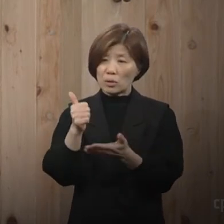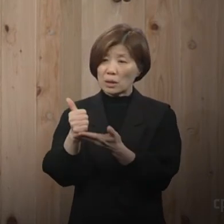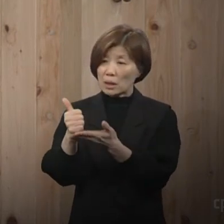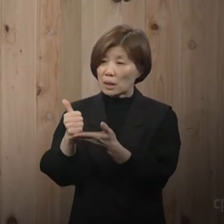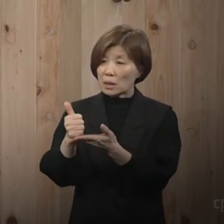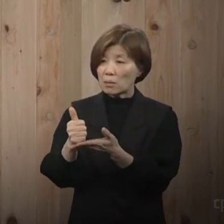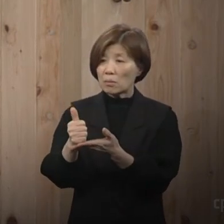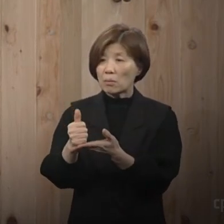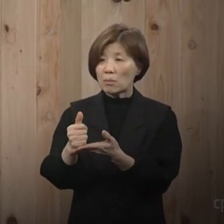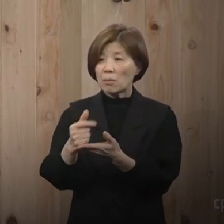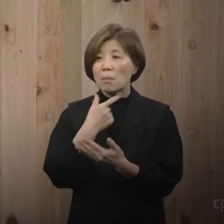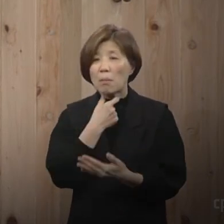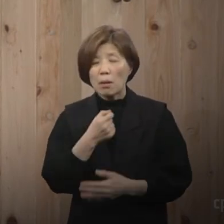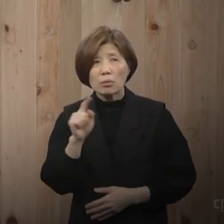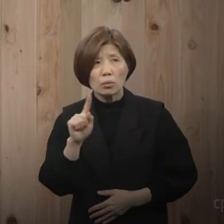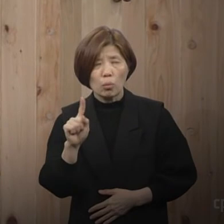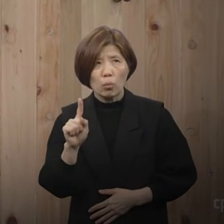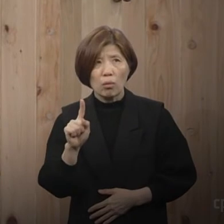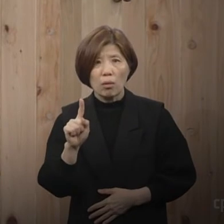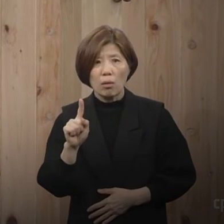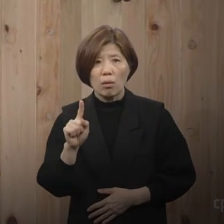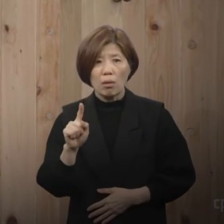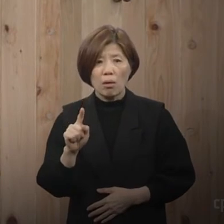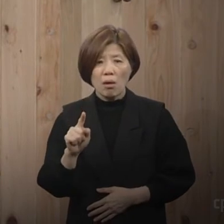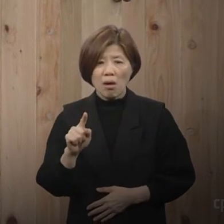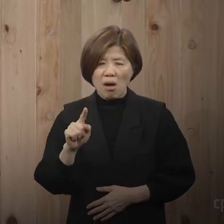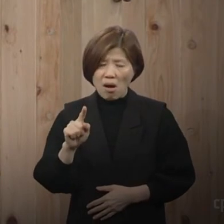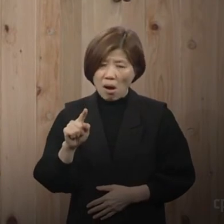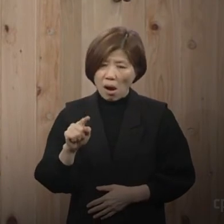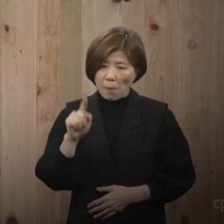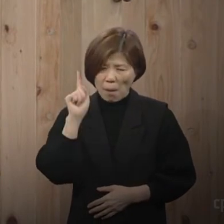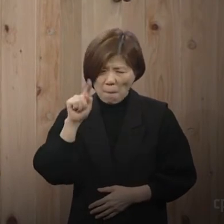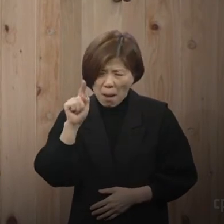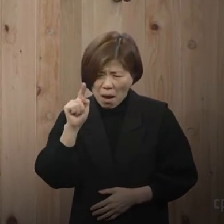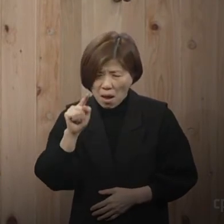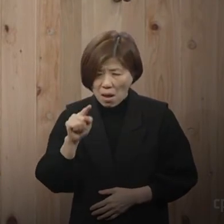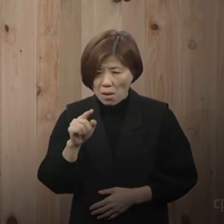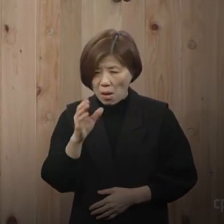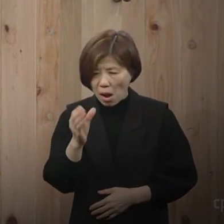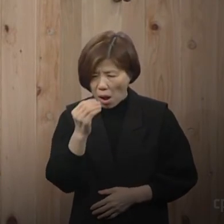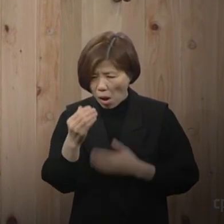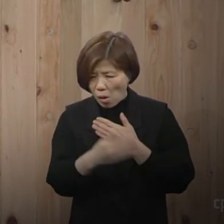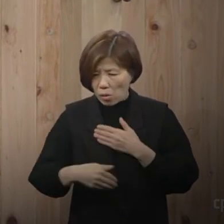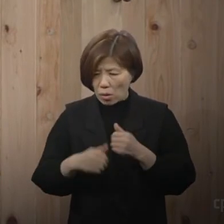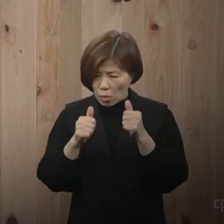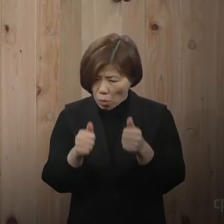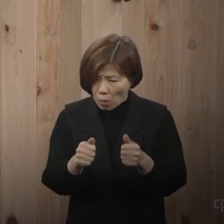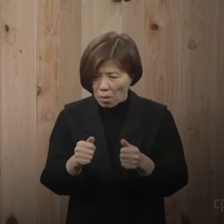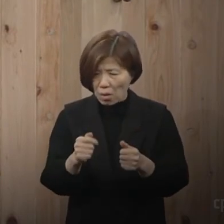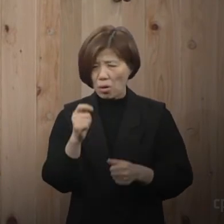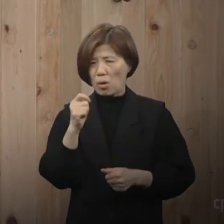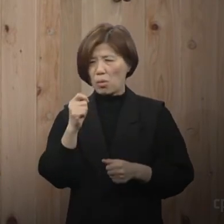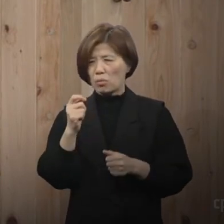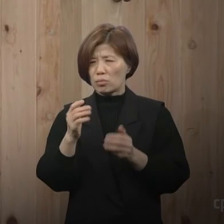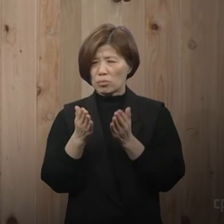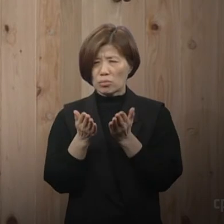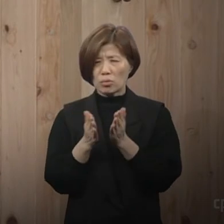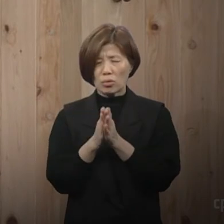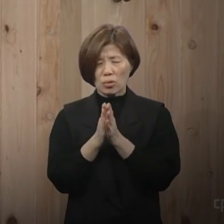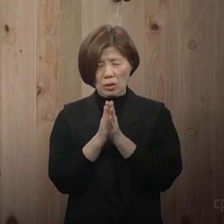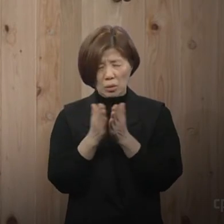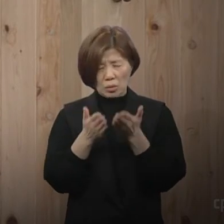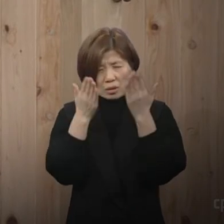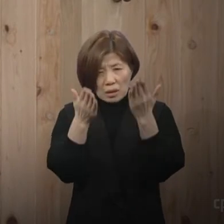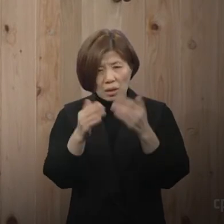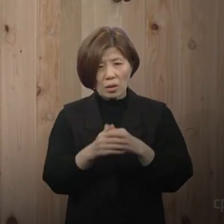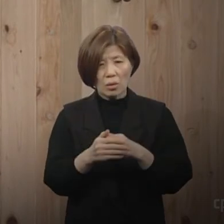예수님께서 우리에게 바라시는 게 뭘까? 뭐 매일 성체조배 몇 시간씩 하고 묵주기도 20단씩 바치고